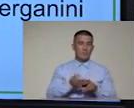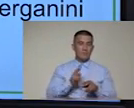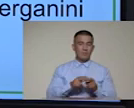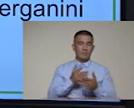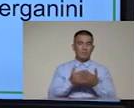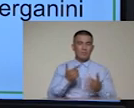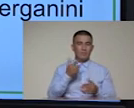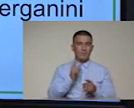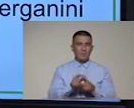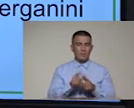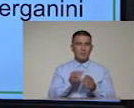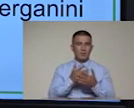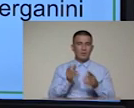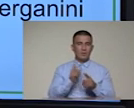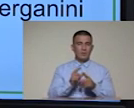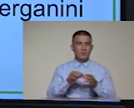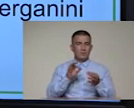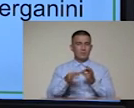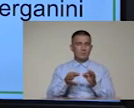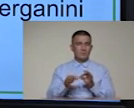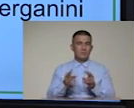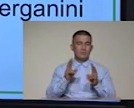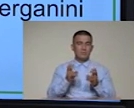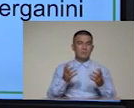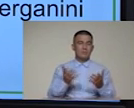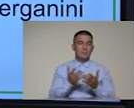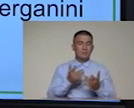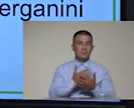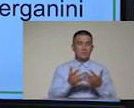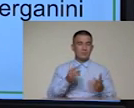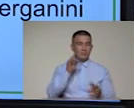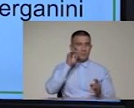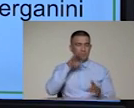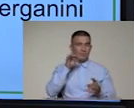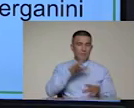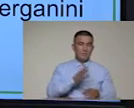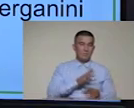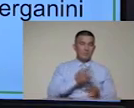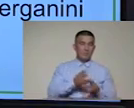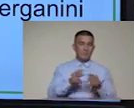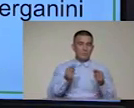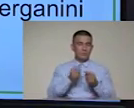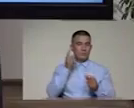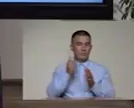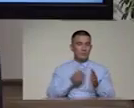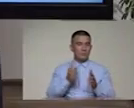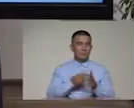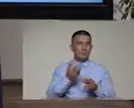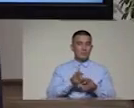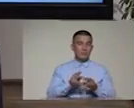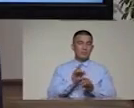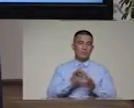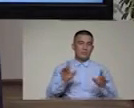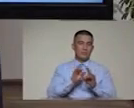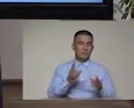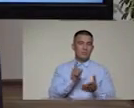mazmuni hamda so'zlar ma'nosida qanday o'zgarish yuz berganini aniqlang va tushuntiring deyilgan